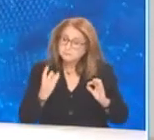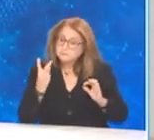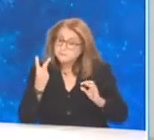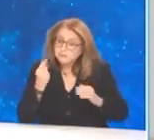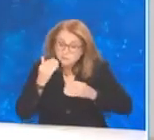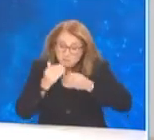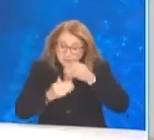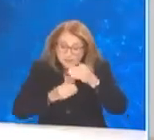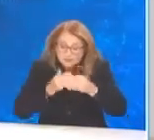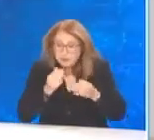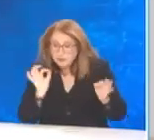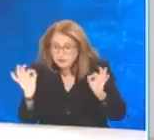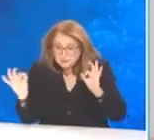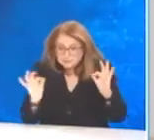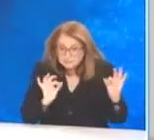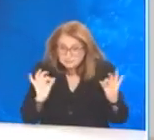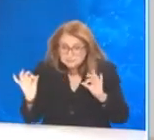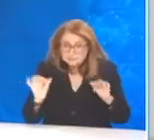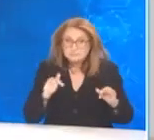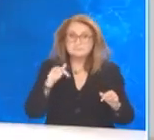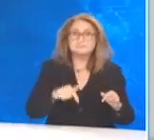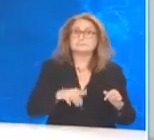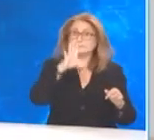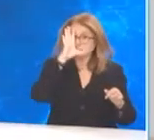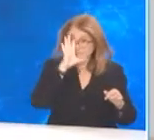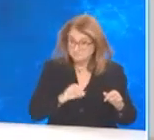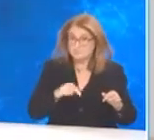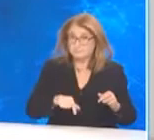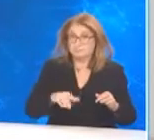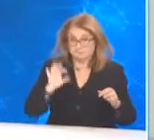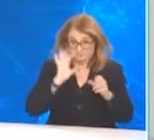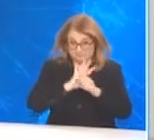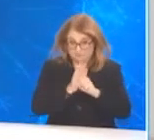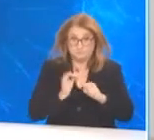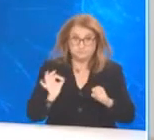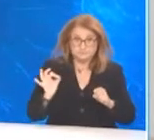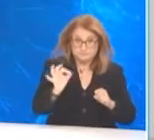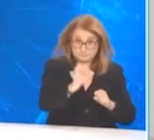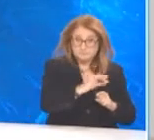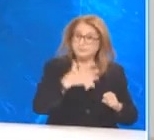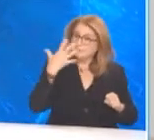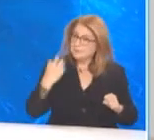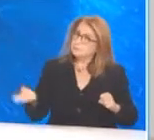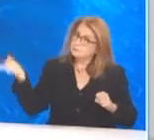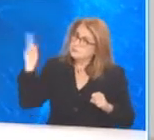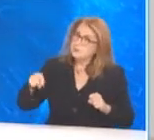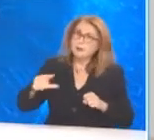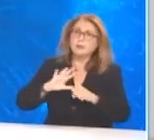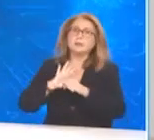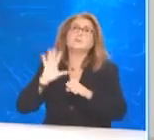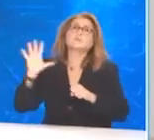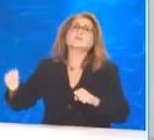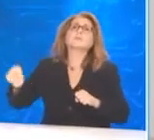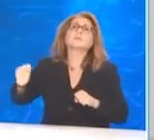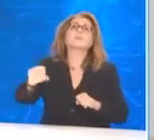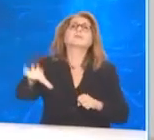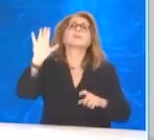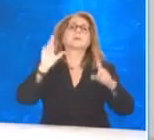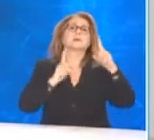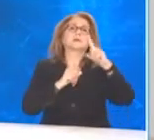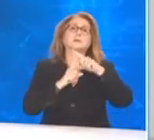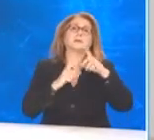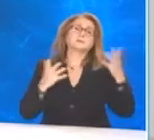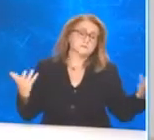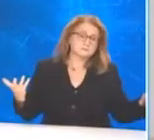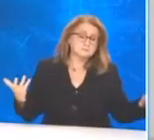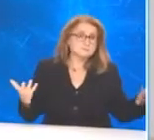ενεργών κρουσμάτων με πραγματικών μη ανιχνευμένων κρουσμάτων μέσα στην κοινότητα προφανώς και δεν